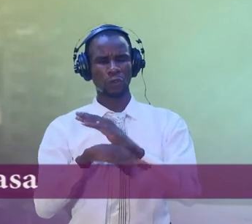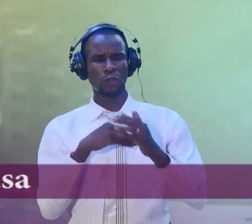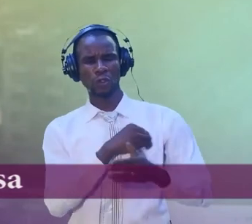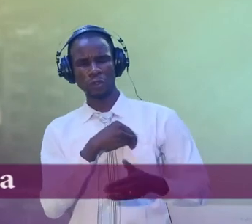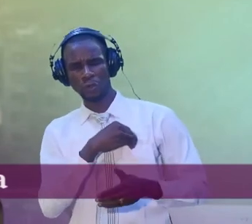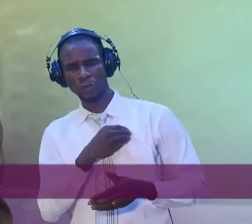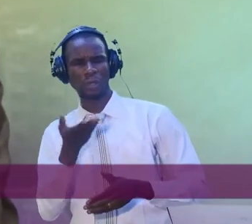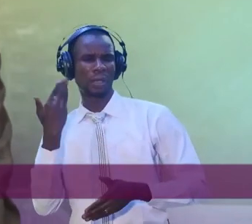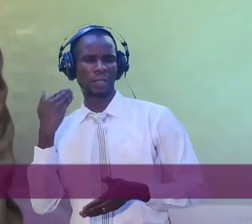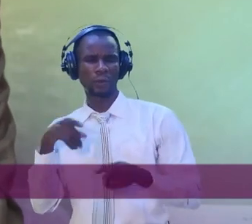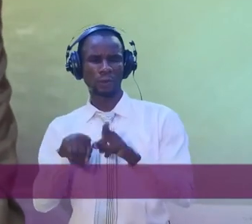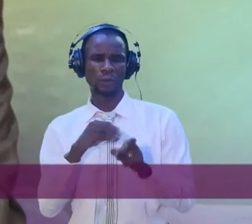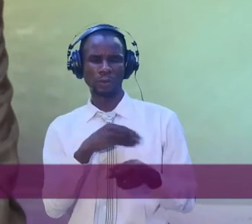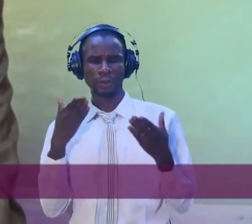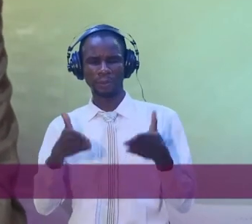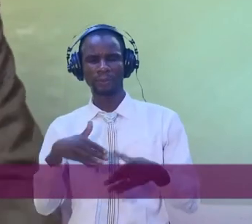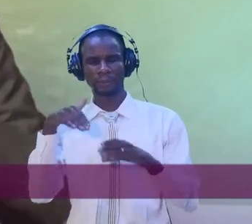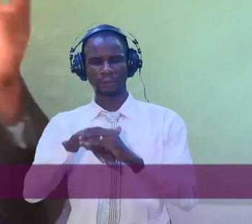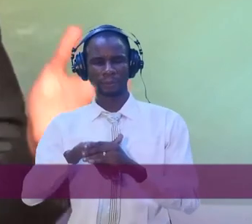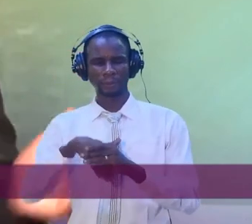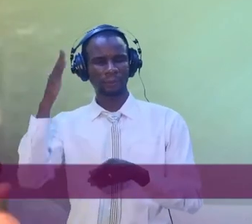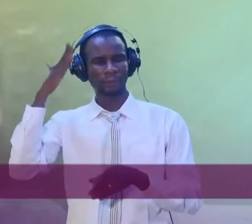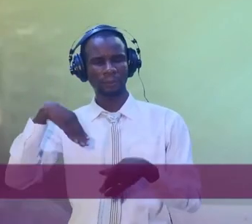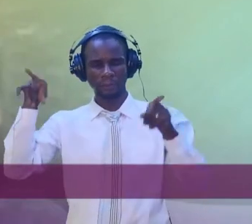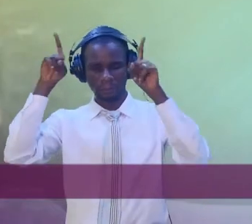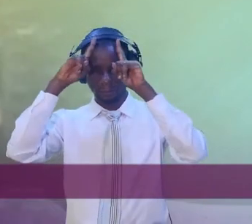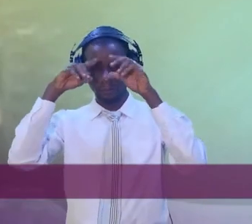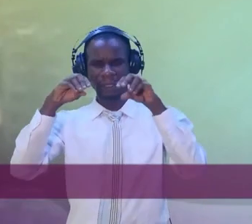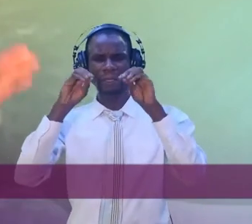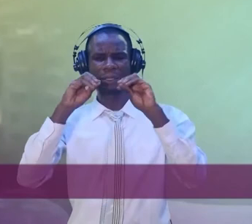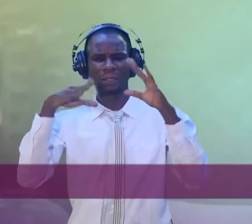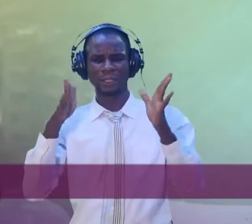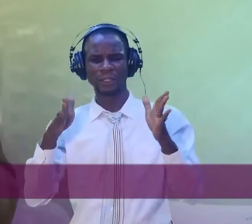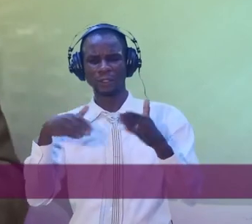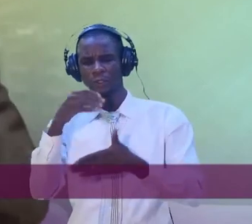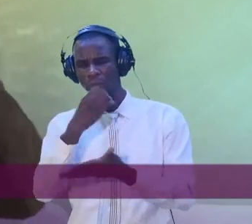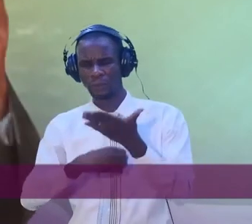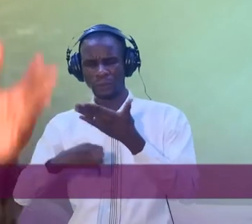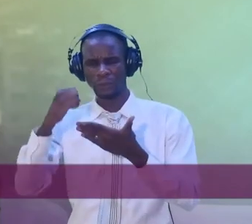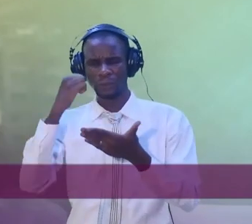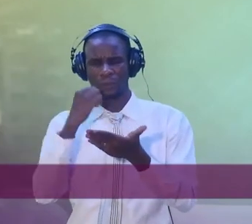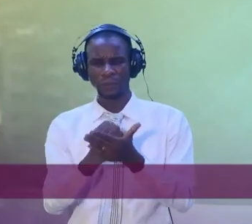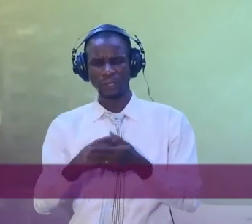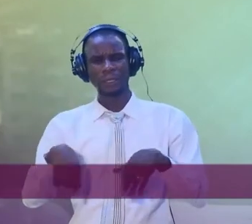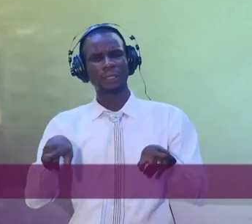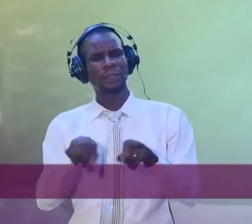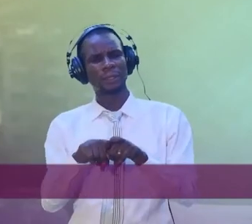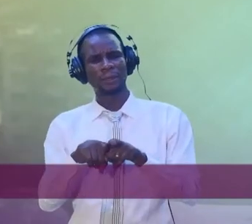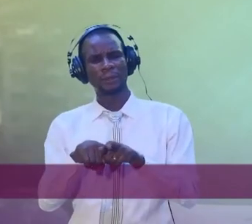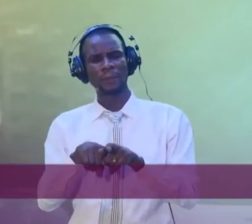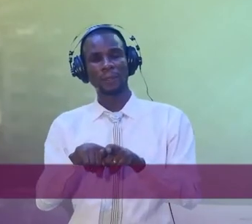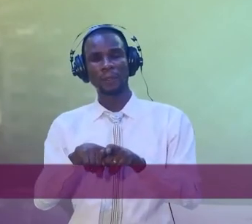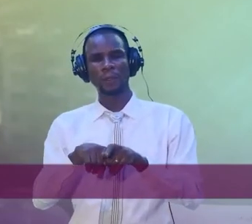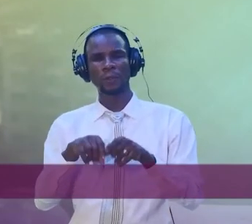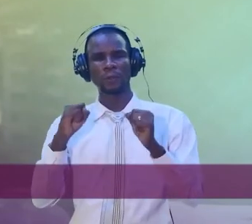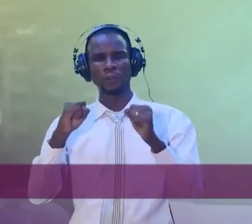na kila kitu ambacho ulifanya siku zilizopita au za leo: mambo ya uchawi,